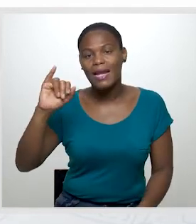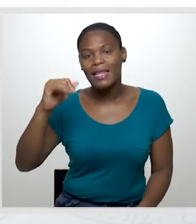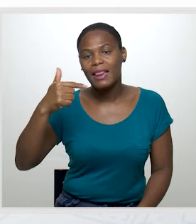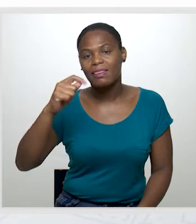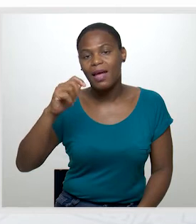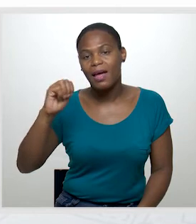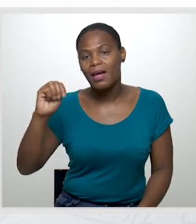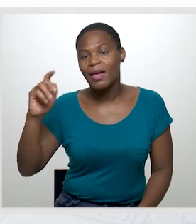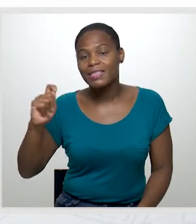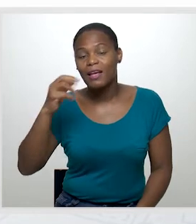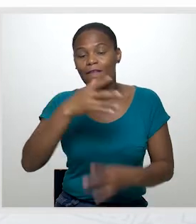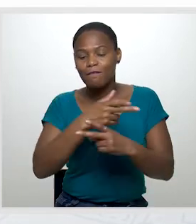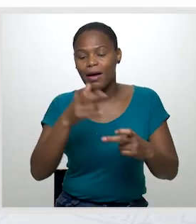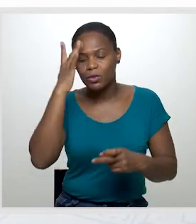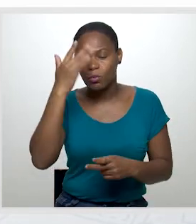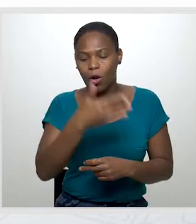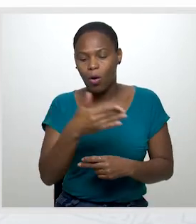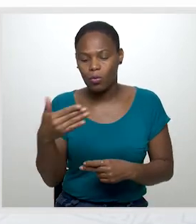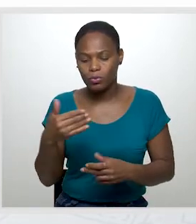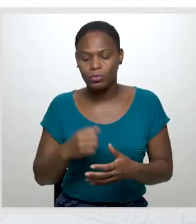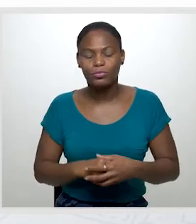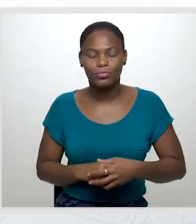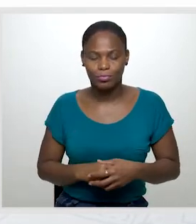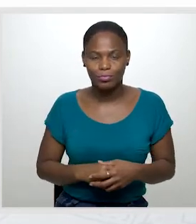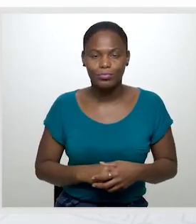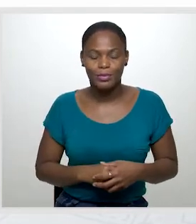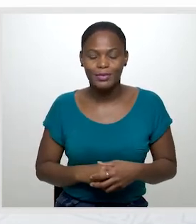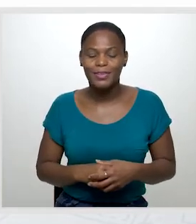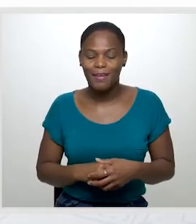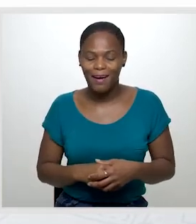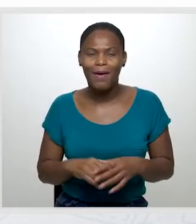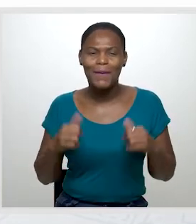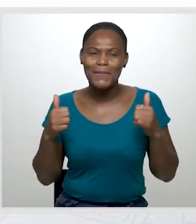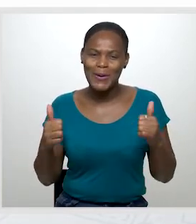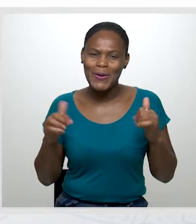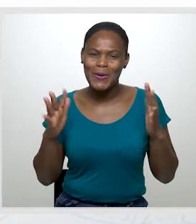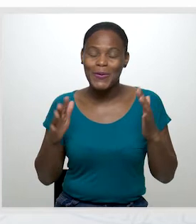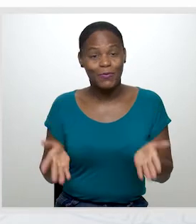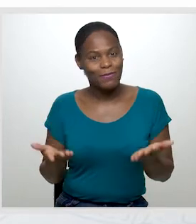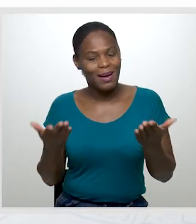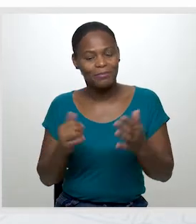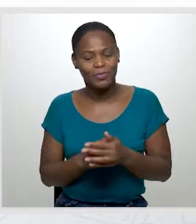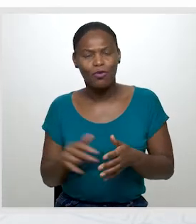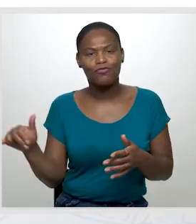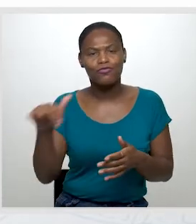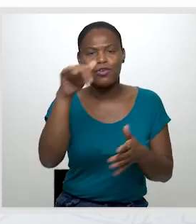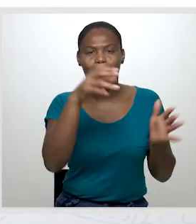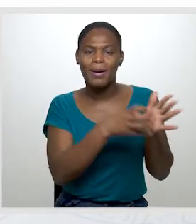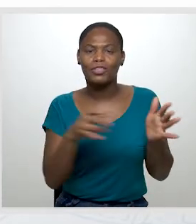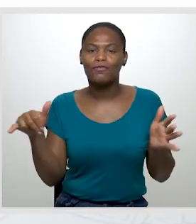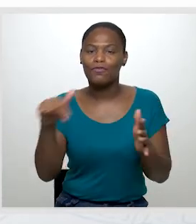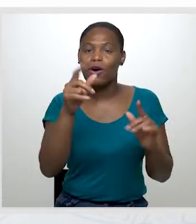phrase numéro 11. Oui, tu es sur la bonne voie. On y va. l'avion,